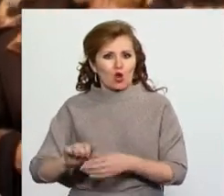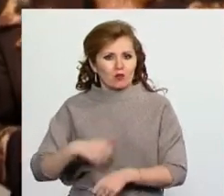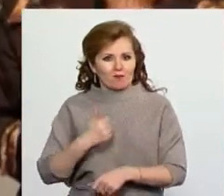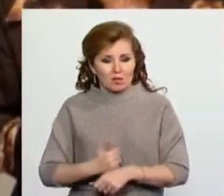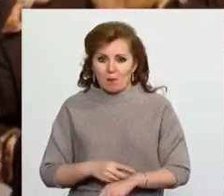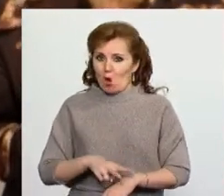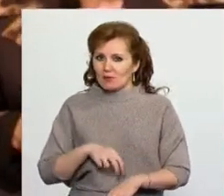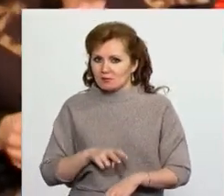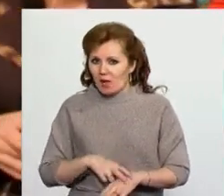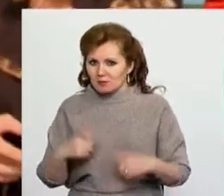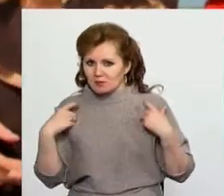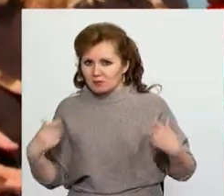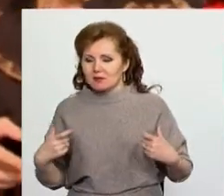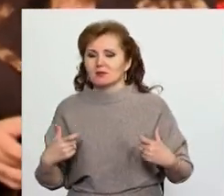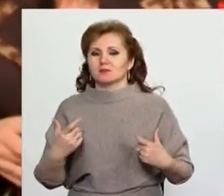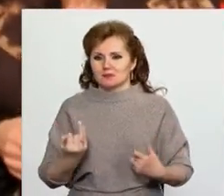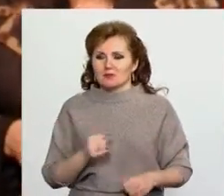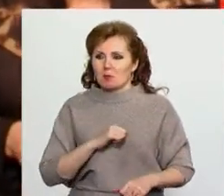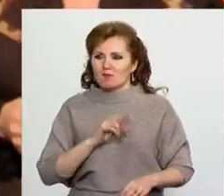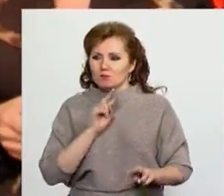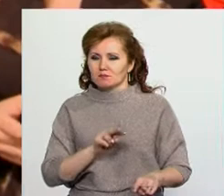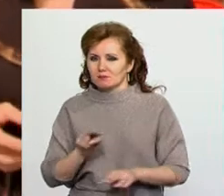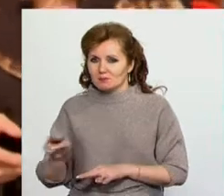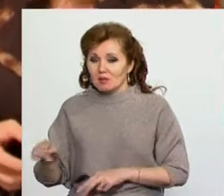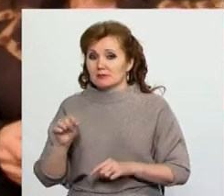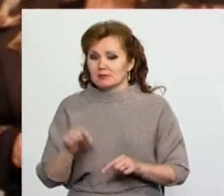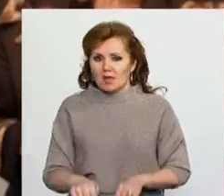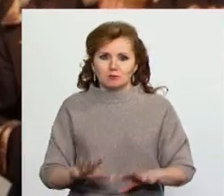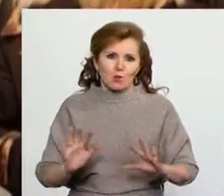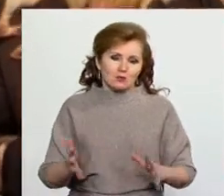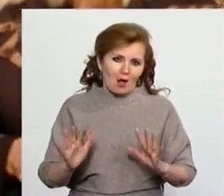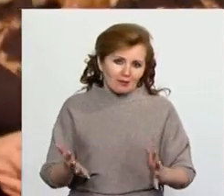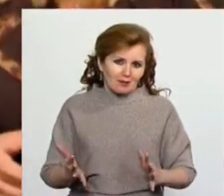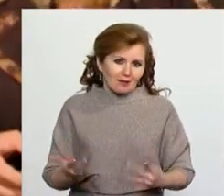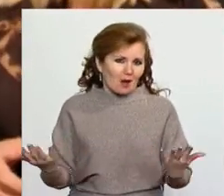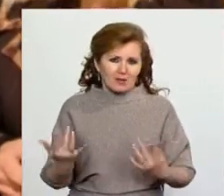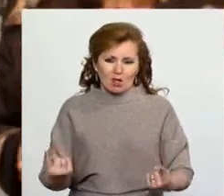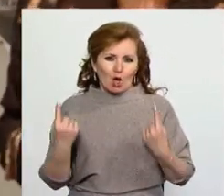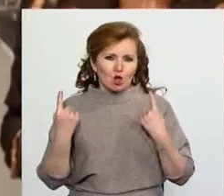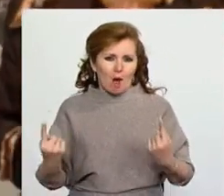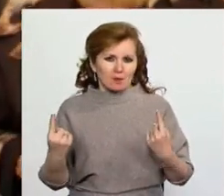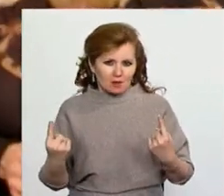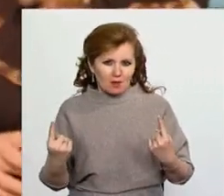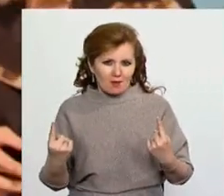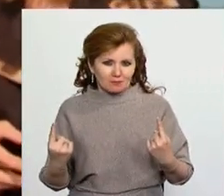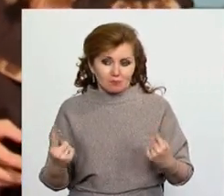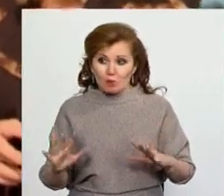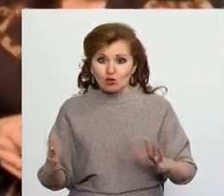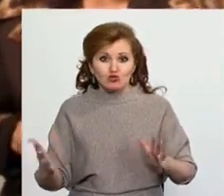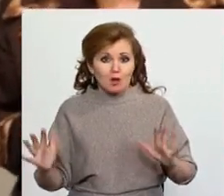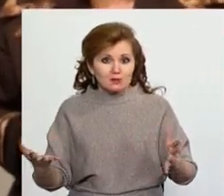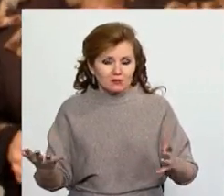полицейских урядников и самого исправника. Именно здесь происходили какие-то громкие